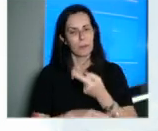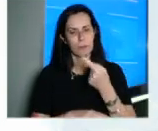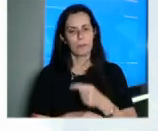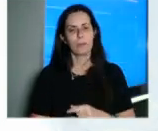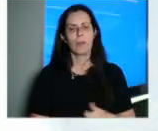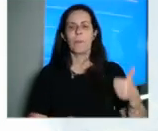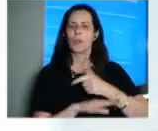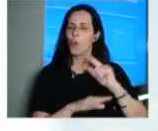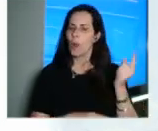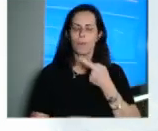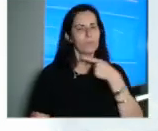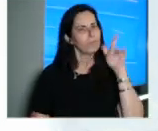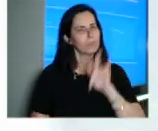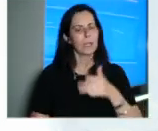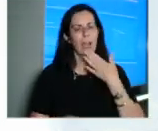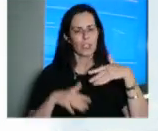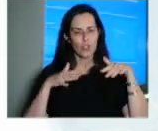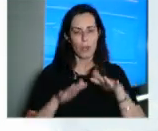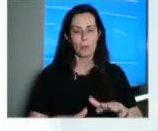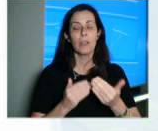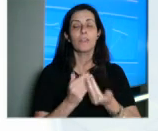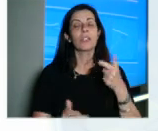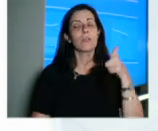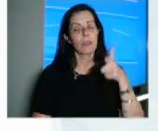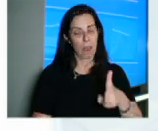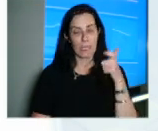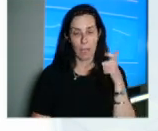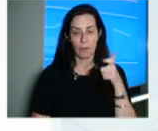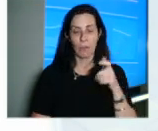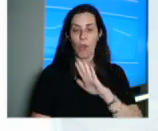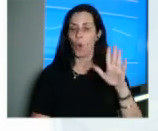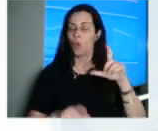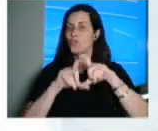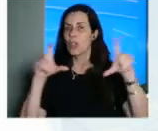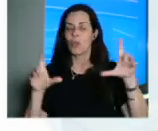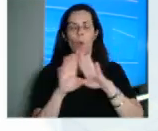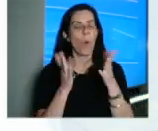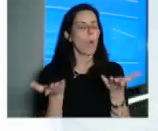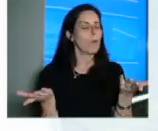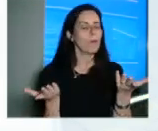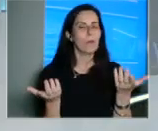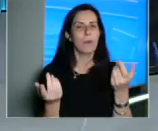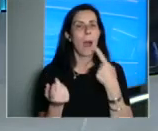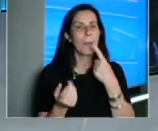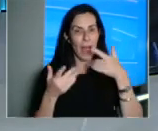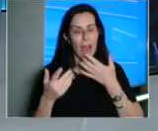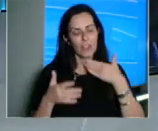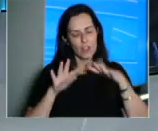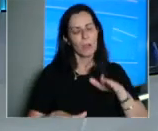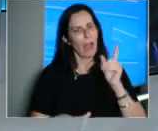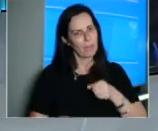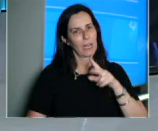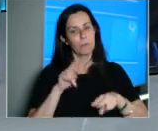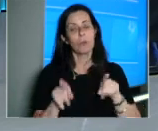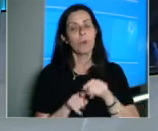מנהיגים כולם חייבים לגנות ולטפל באנטישמיות לפני שהיא מגיעה לרצח. כל שלט, כל פוסט, כל אמירה אנטישמית מחייבת